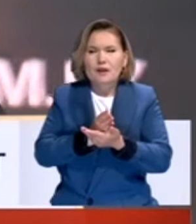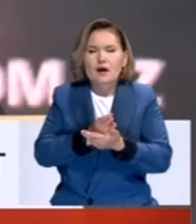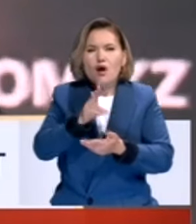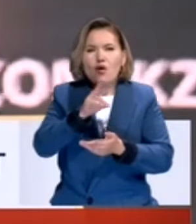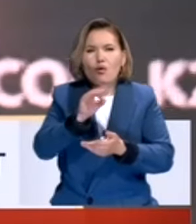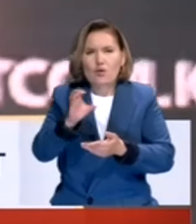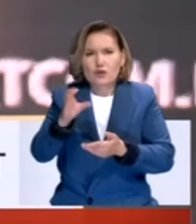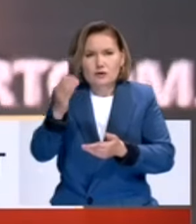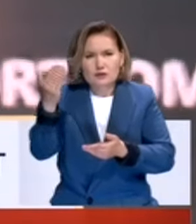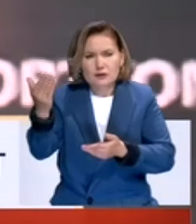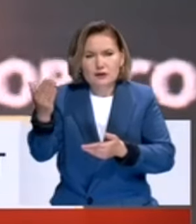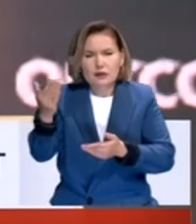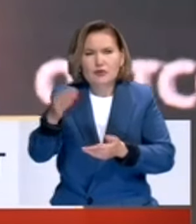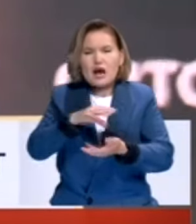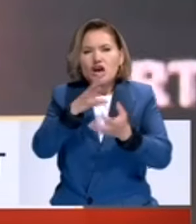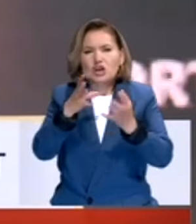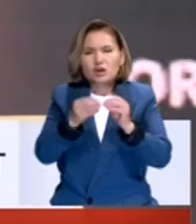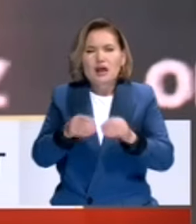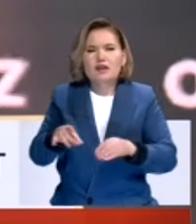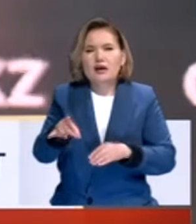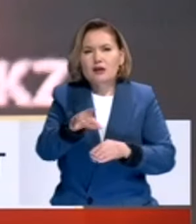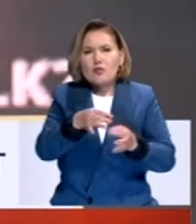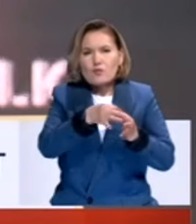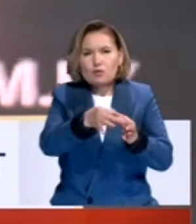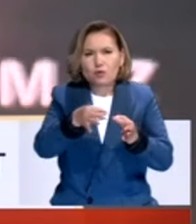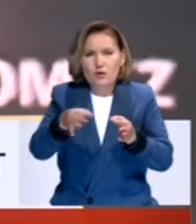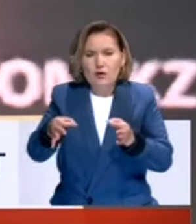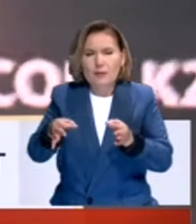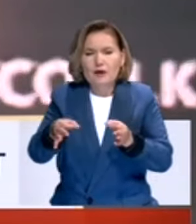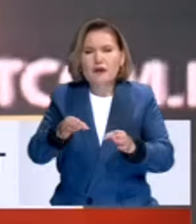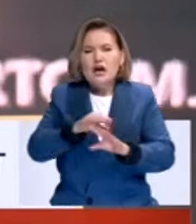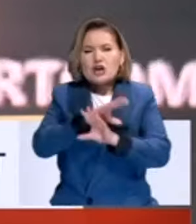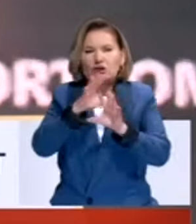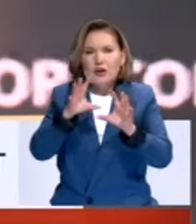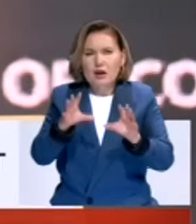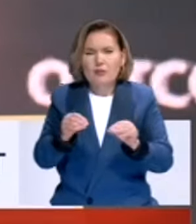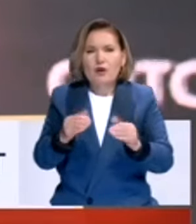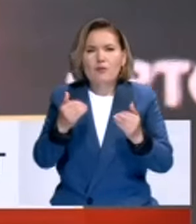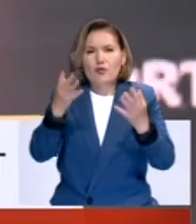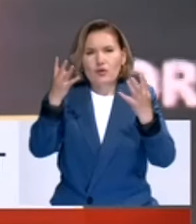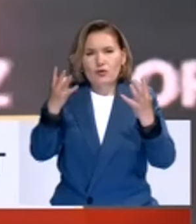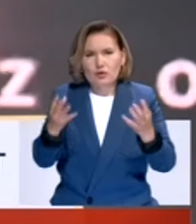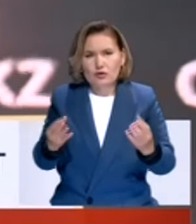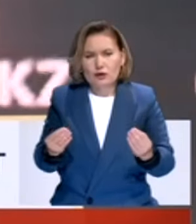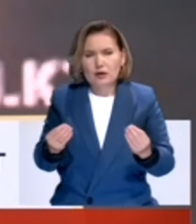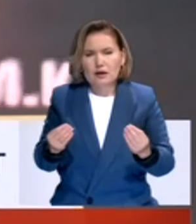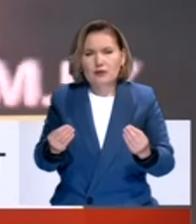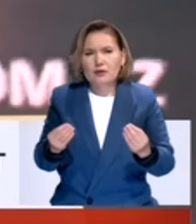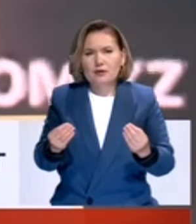костардан бізде жалпы республика бойынша жалпы бүгін күнге